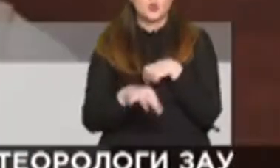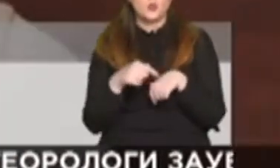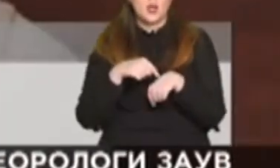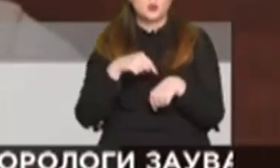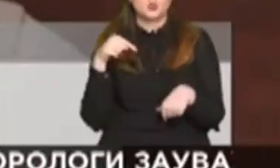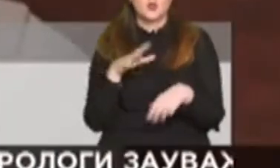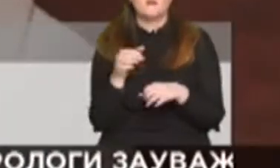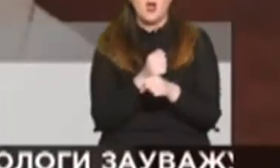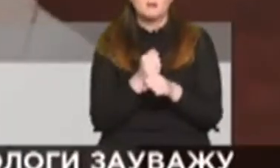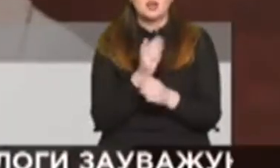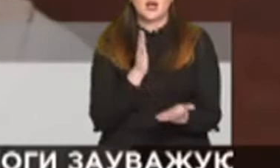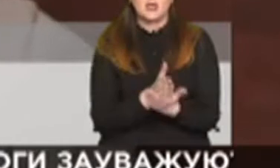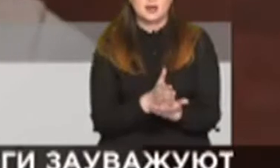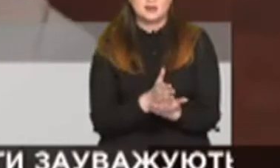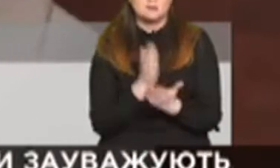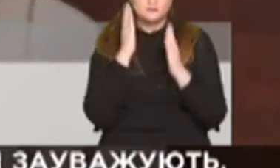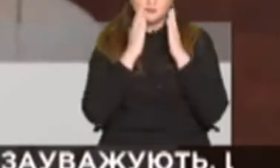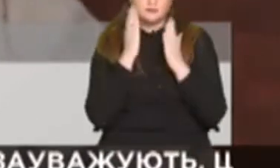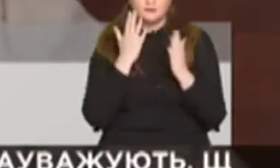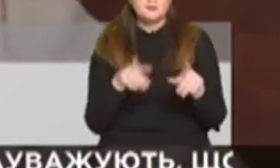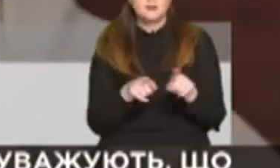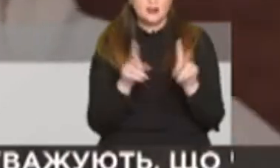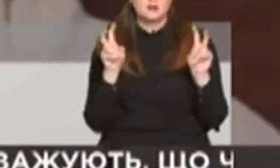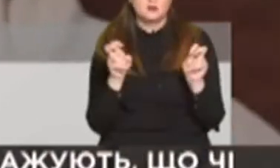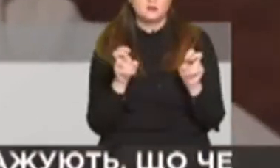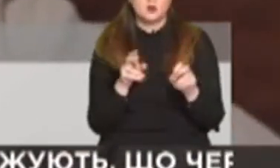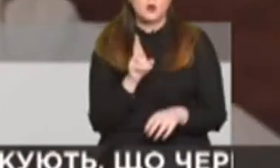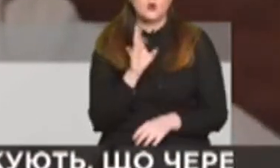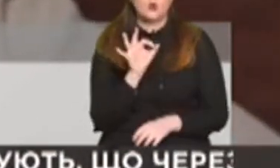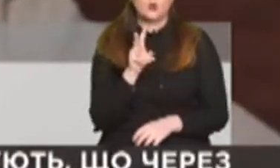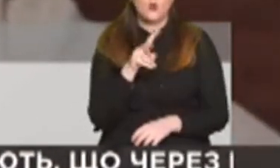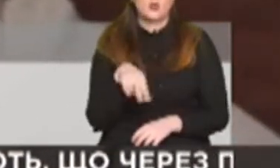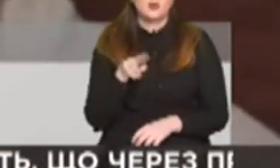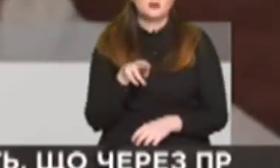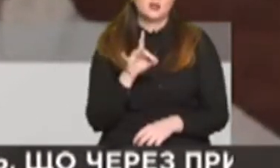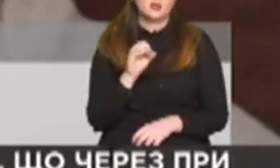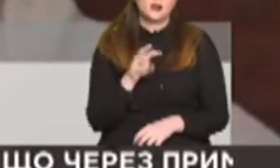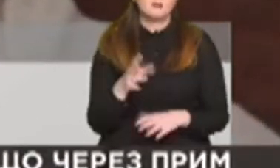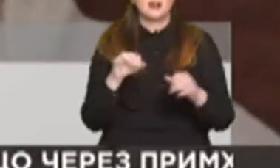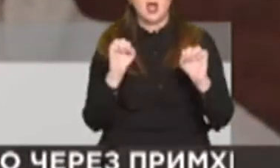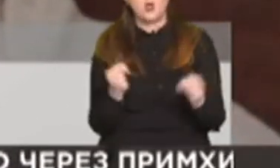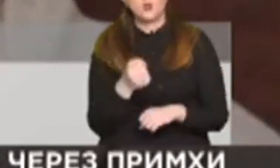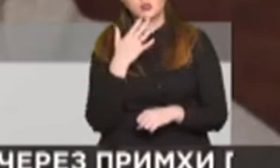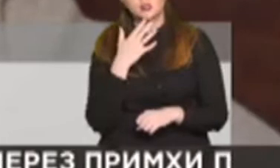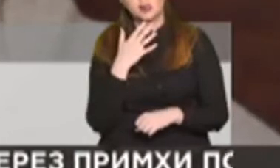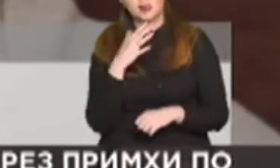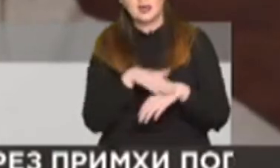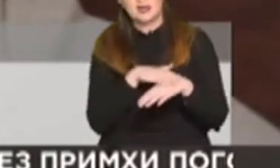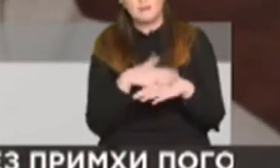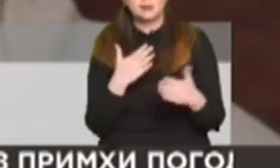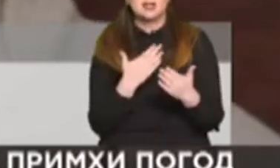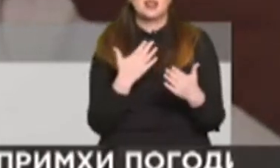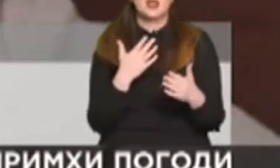чувствительная. В аптеках есть крема, которые так и называются cold cream, или холодный крем, или крем от